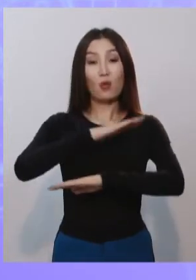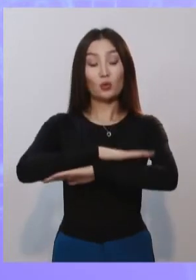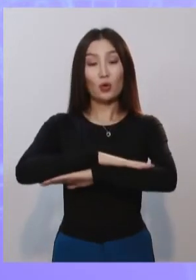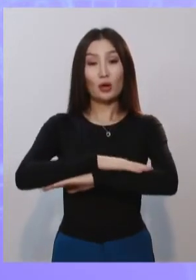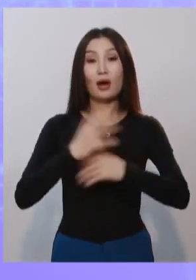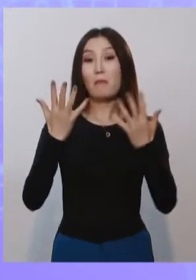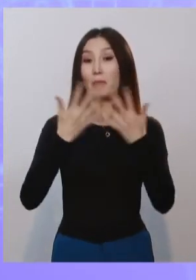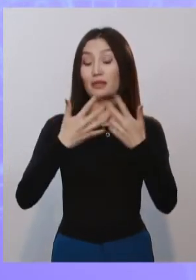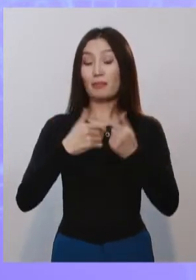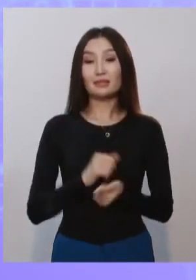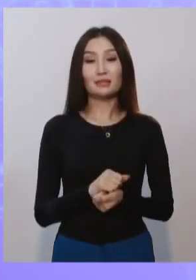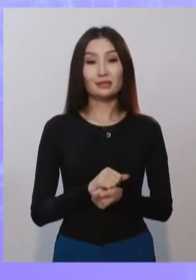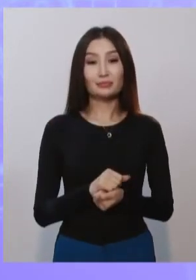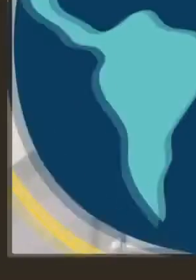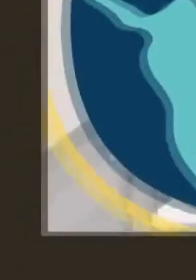математики